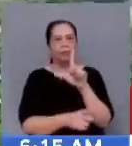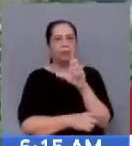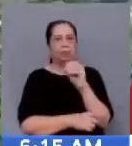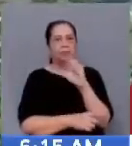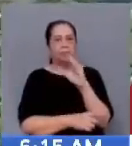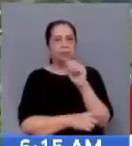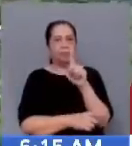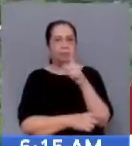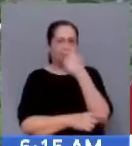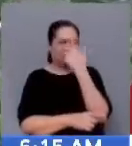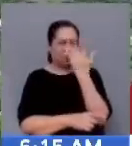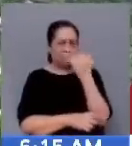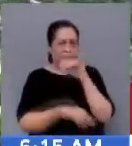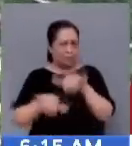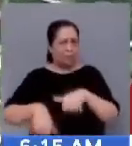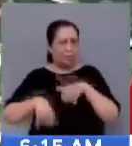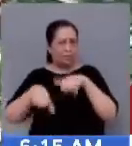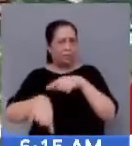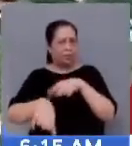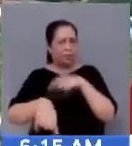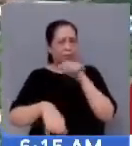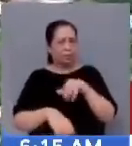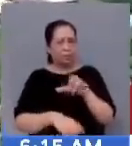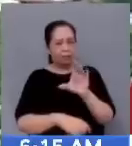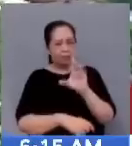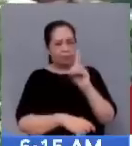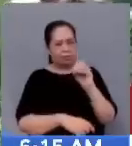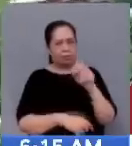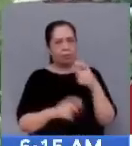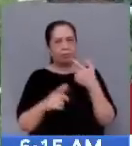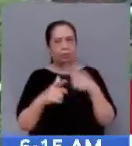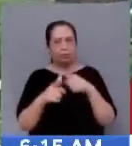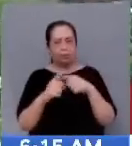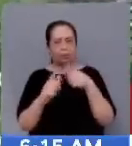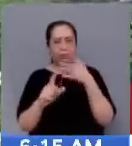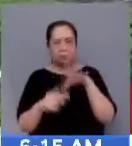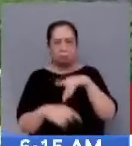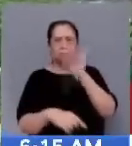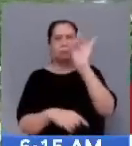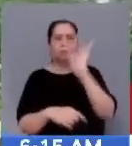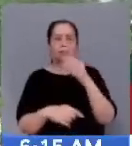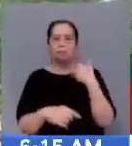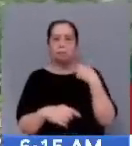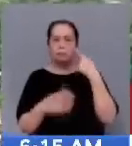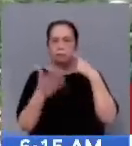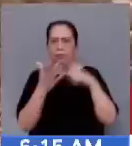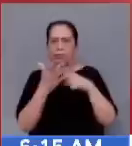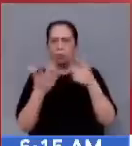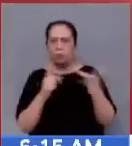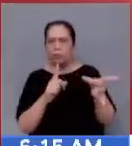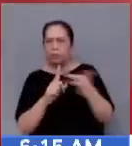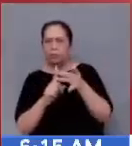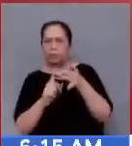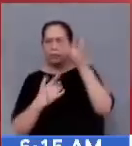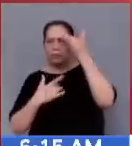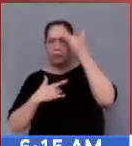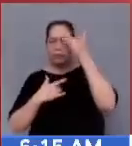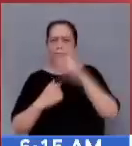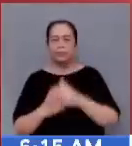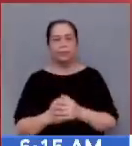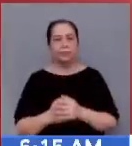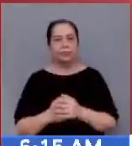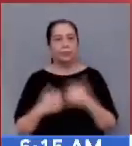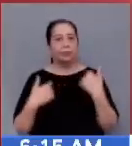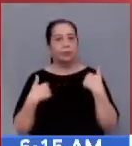siyang namamalagi sa Cagayan de Oro City bago na diagnose. Hindi pa matrace kung saan niya nakuha ang sakit. We were able to contain